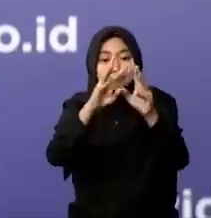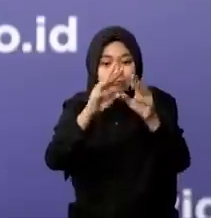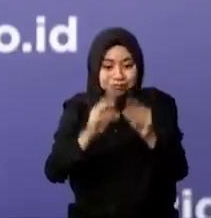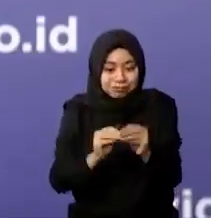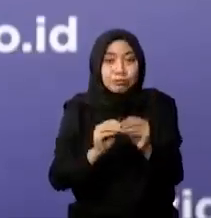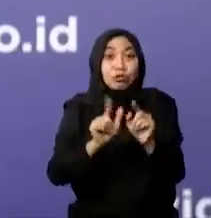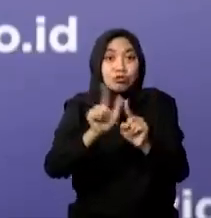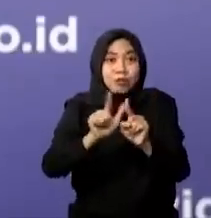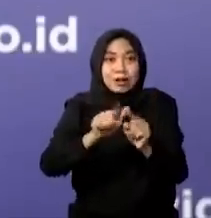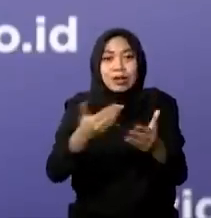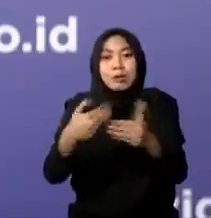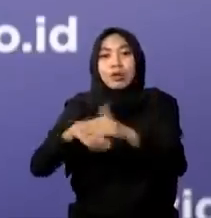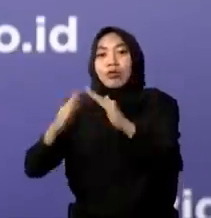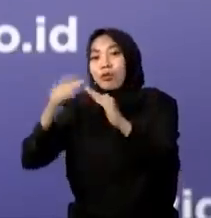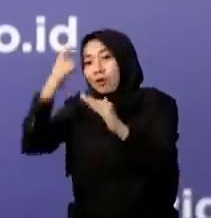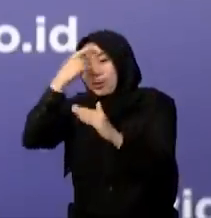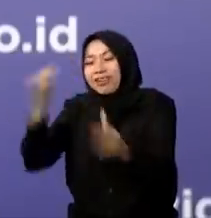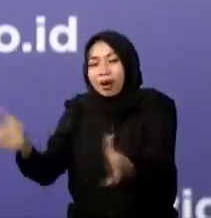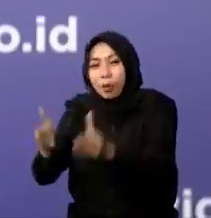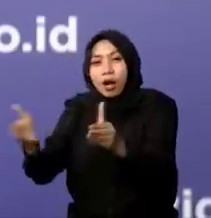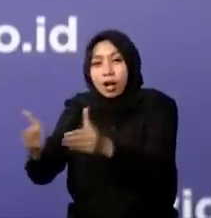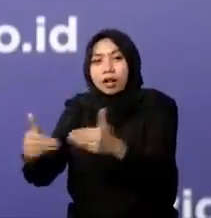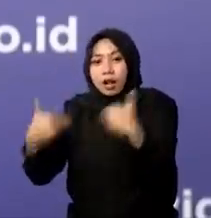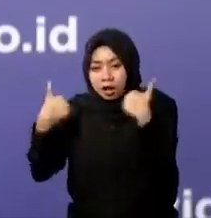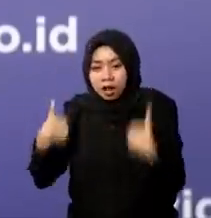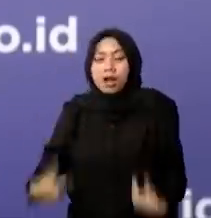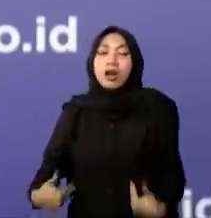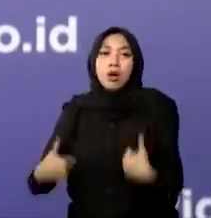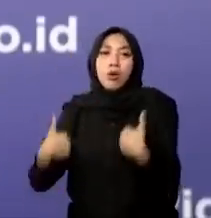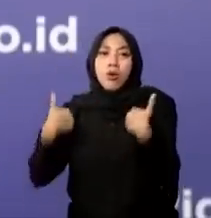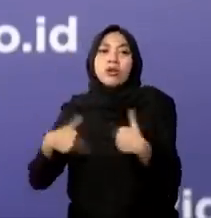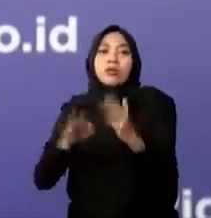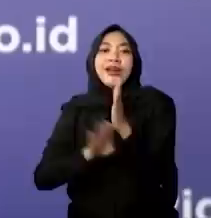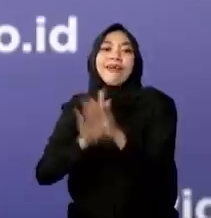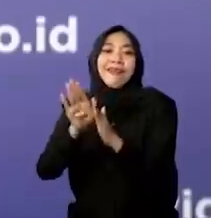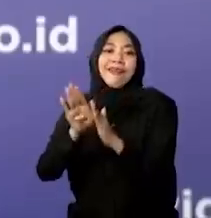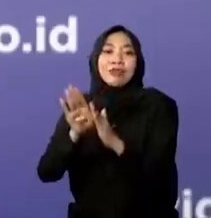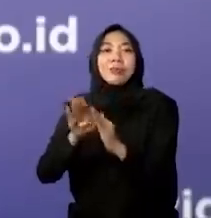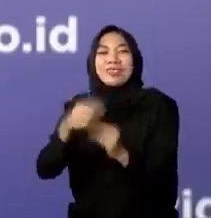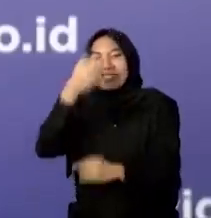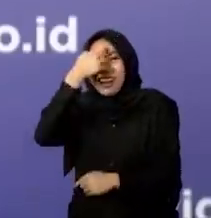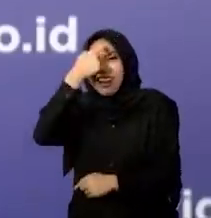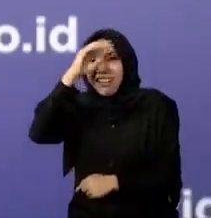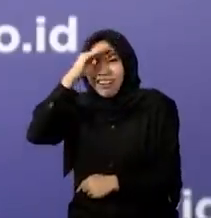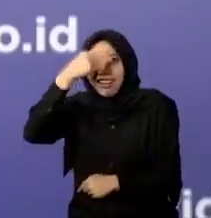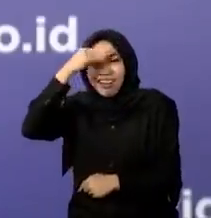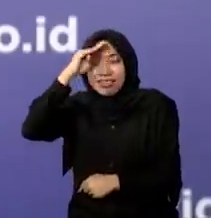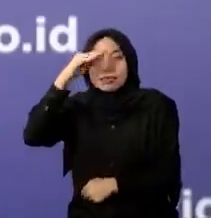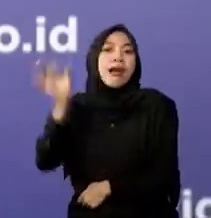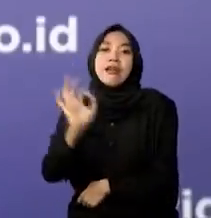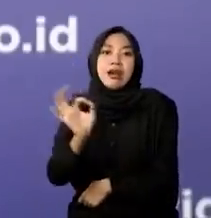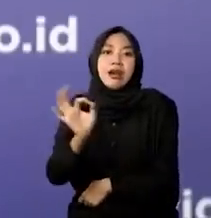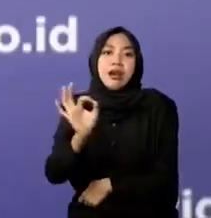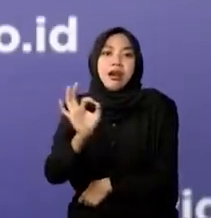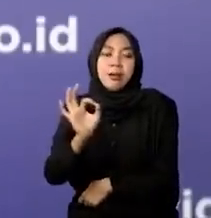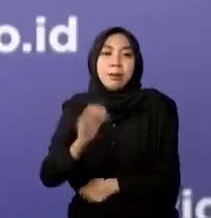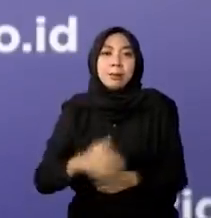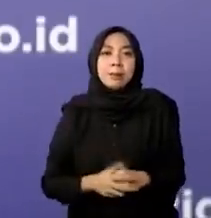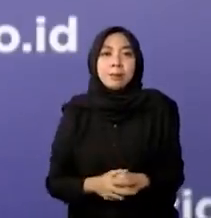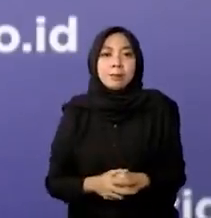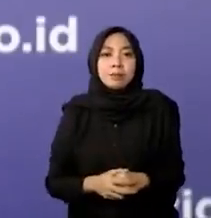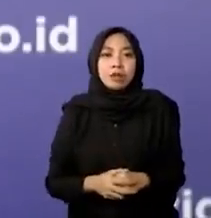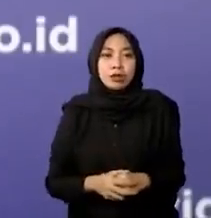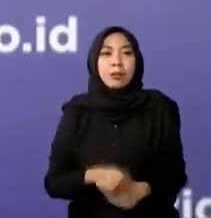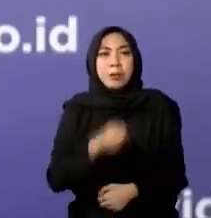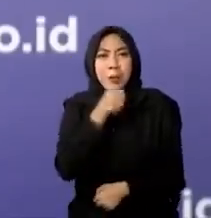kondisi yang dirawat sudah membaik ini sudah tidak ada lagi yang demam yang panas kemudian